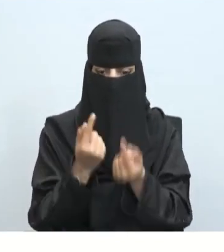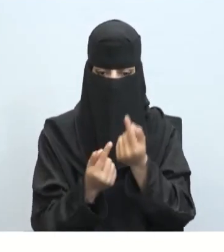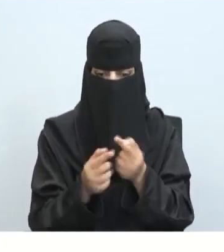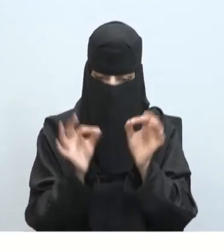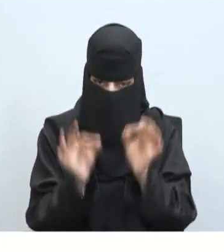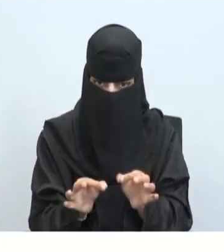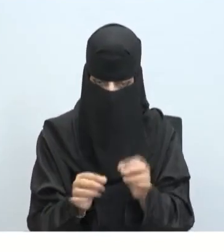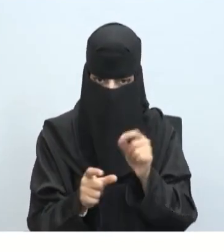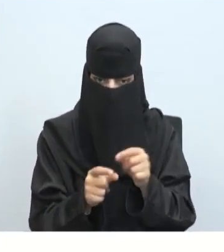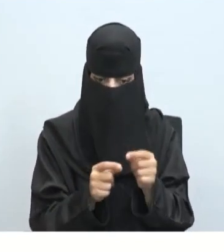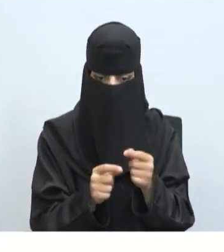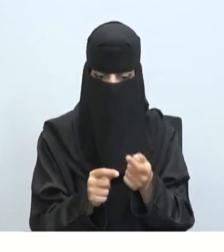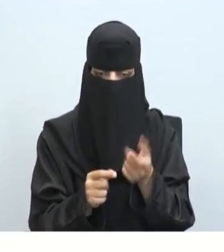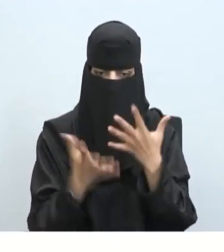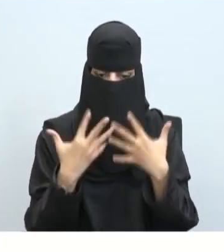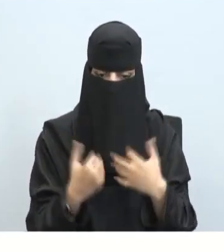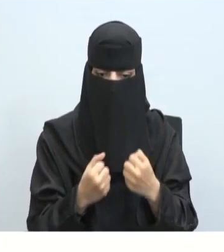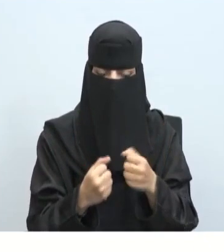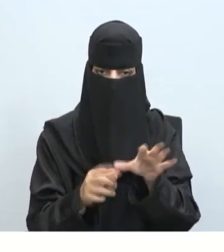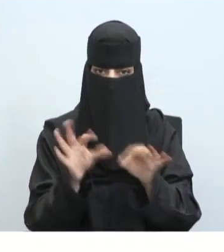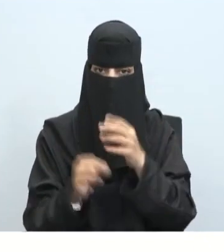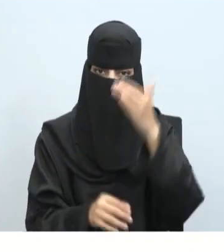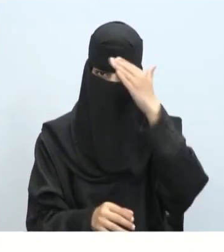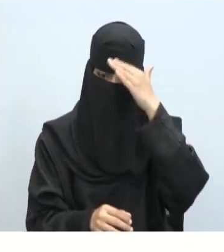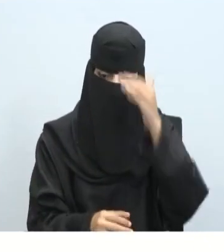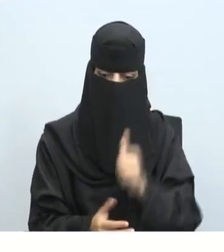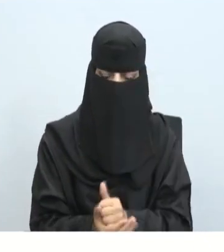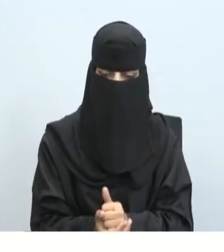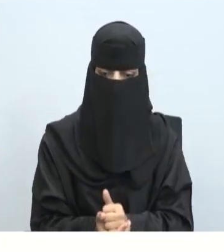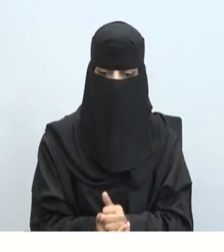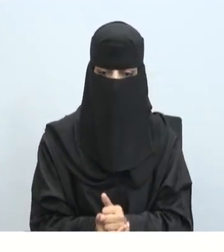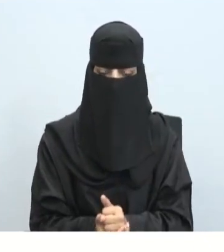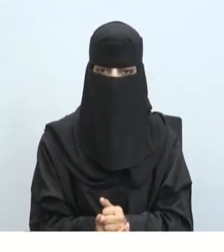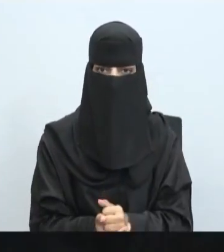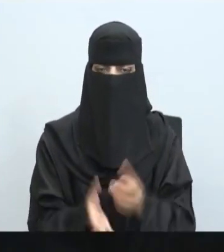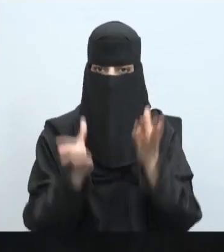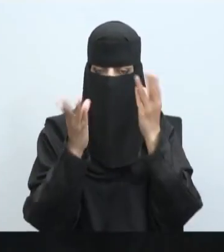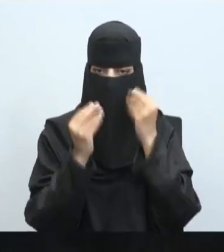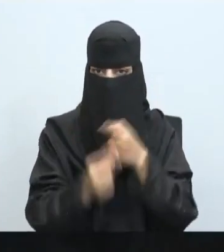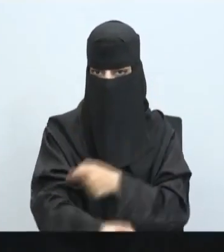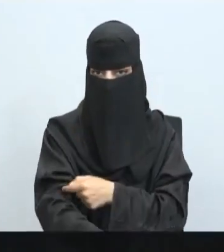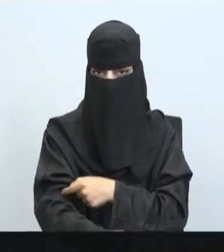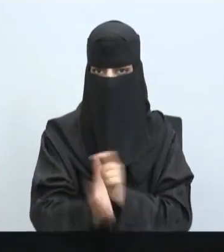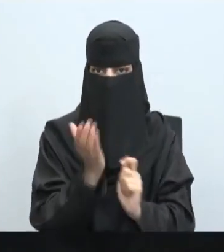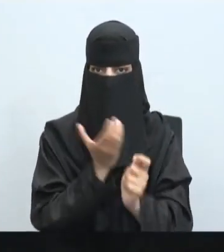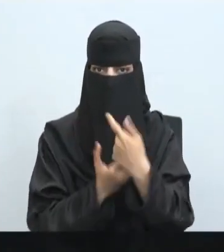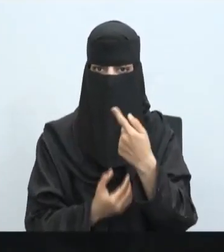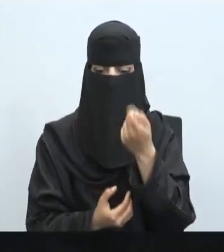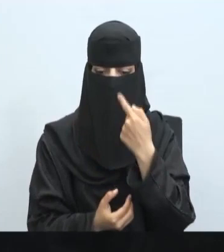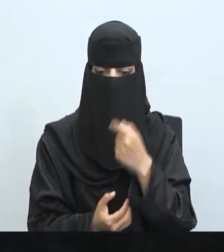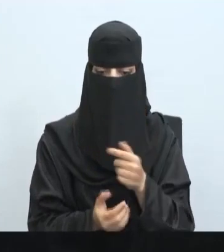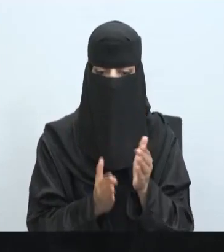الطبيعيه في علاج بعض الامراض تكلمنا هنا علم الطب والصيدله